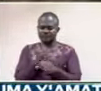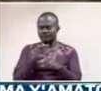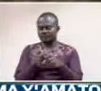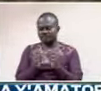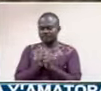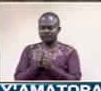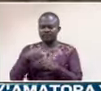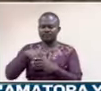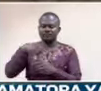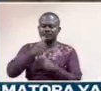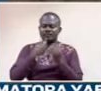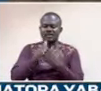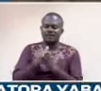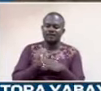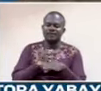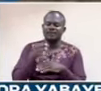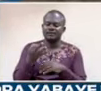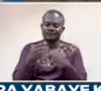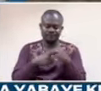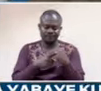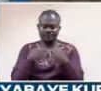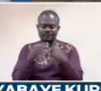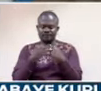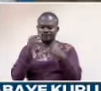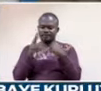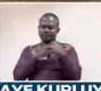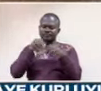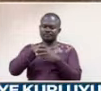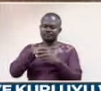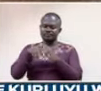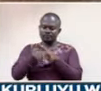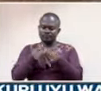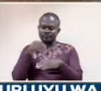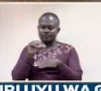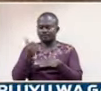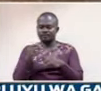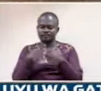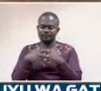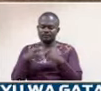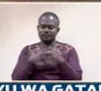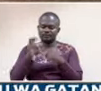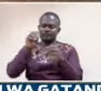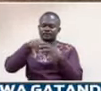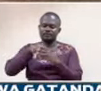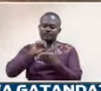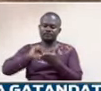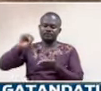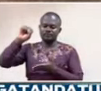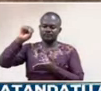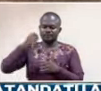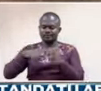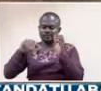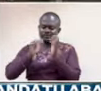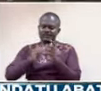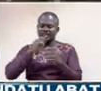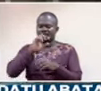itandukanye. Muri abo harimo 3,687 bashyizwe mu mashuri abanza, abandi 970 bashyirwa mu mashuri yisumbuye. Gusa